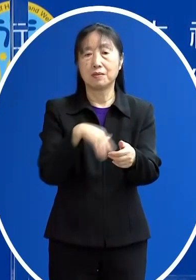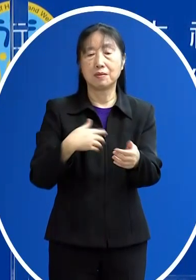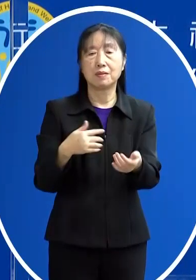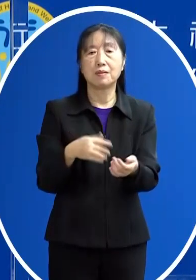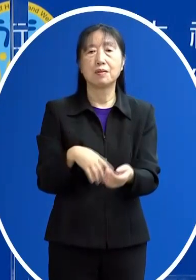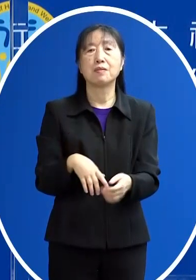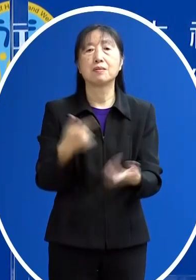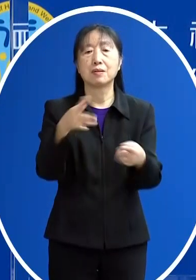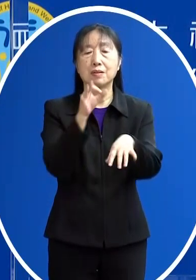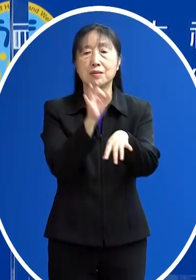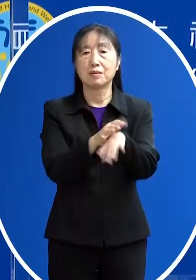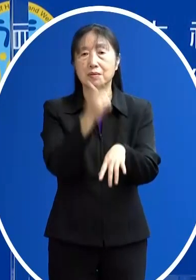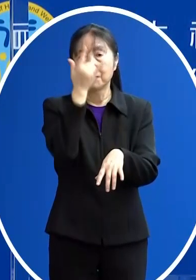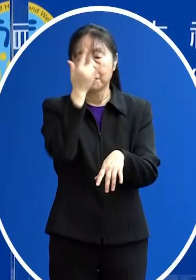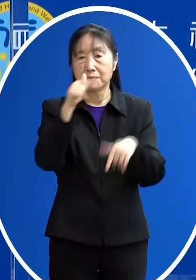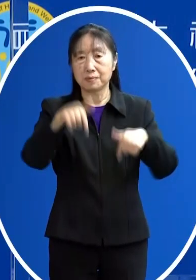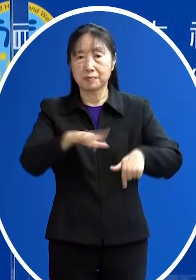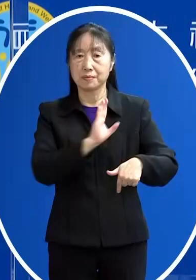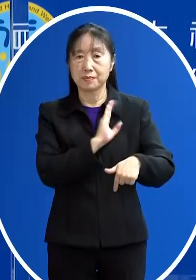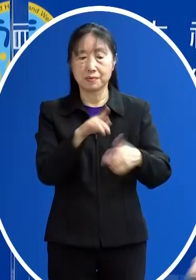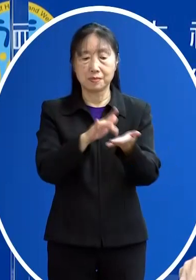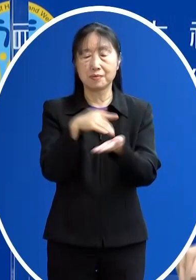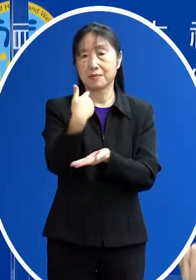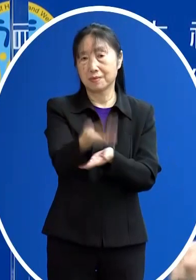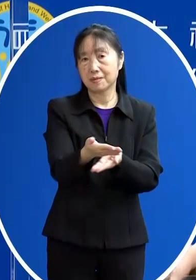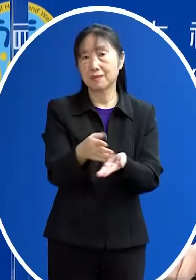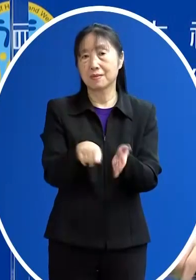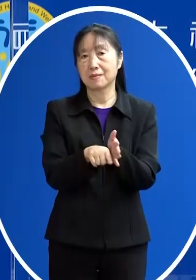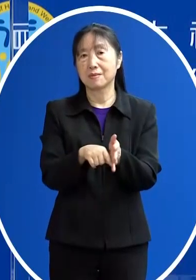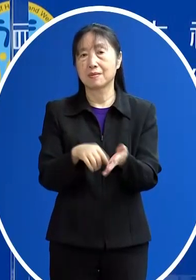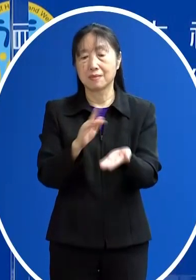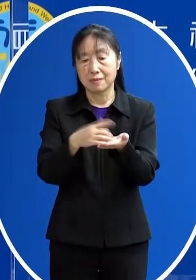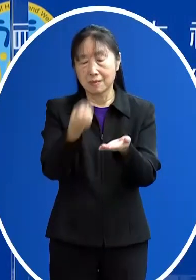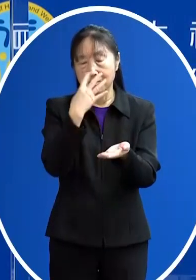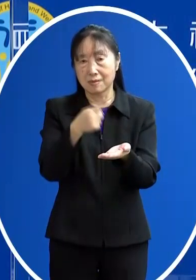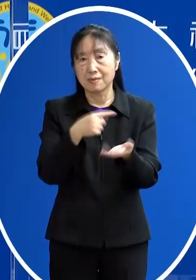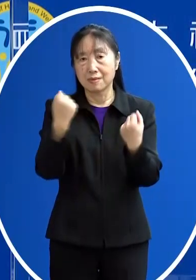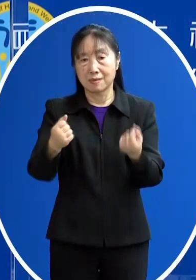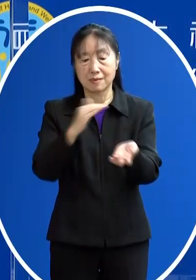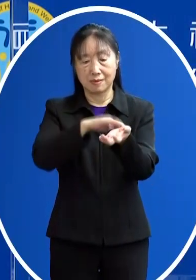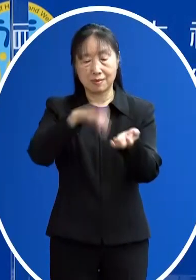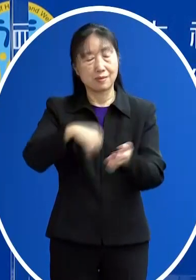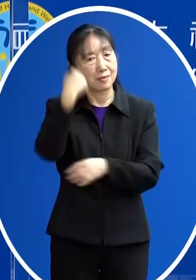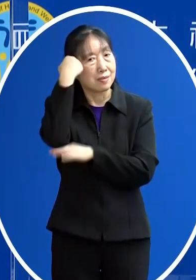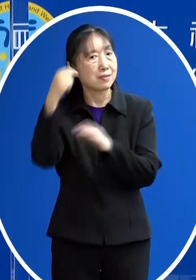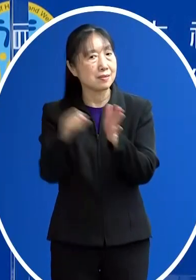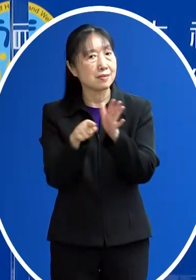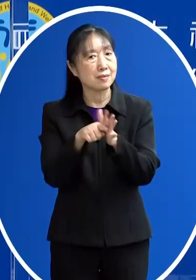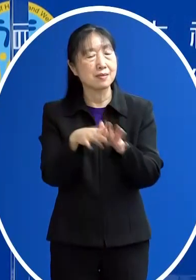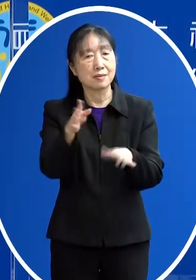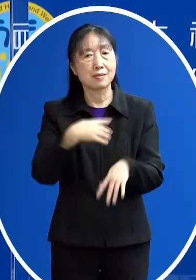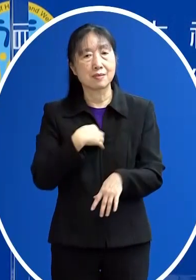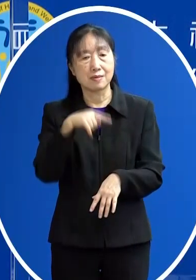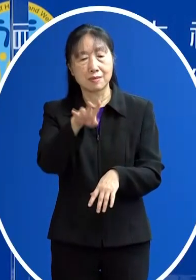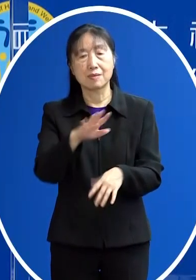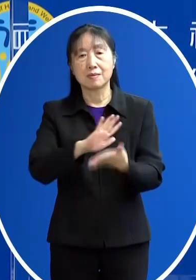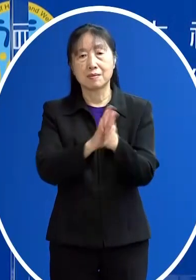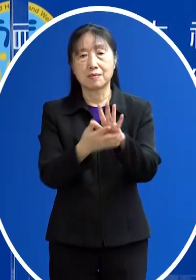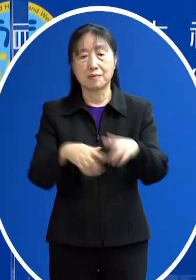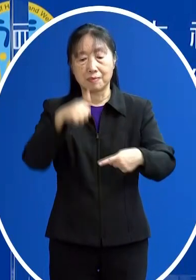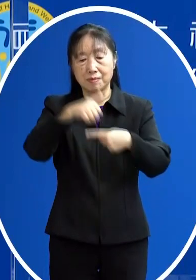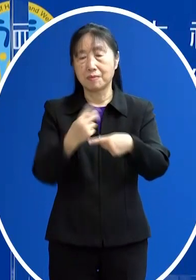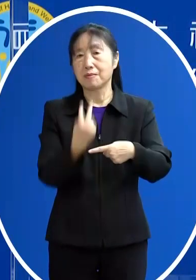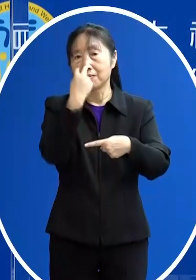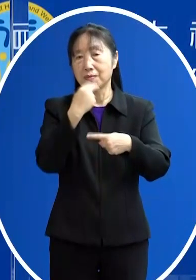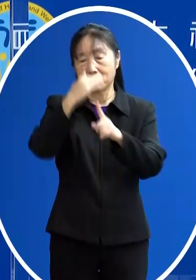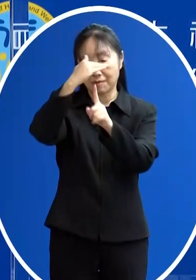瑞德西韦，那刚好在使用药物的隔天，就在住院期间发生了这个血氧浓度下降的一个情形